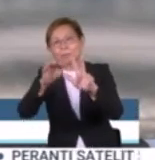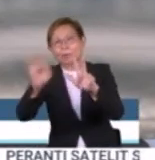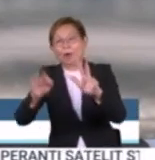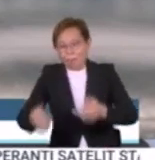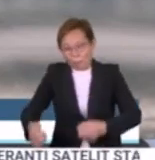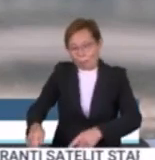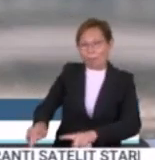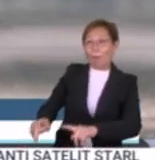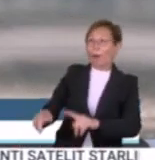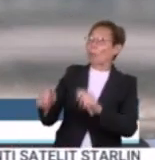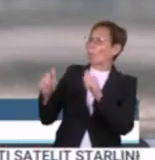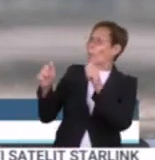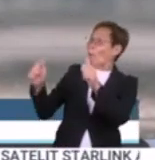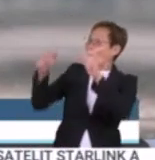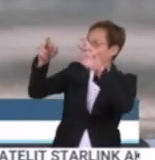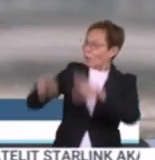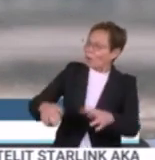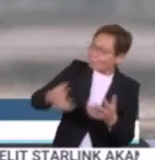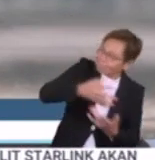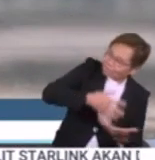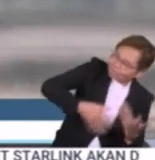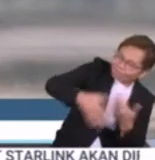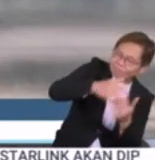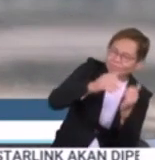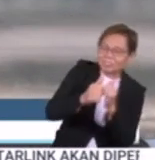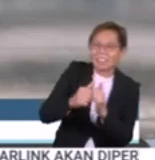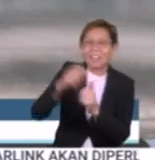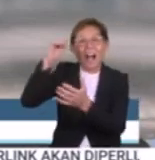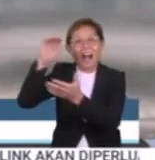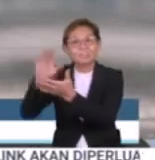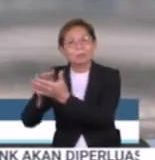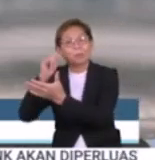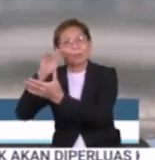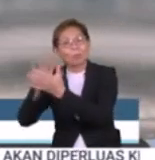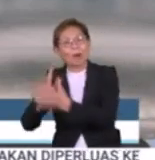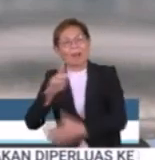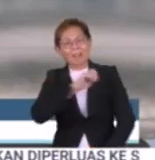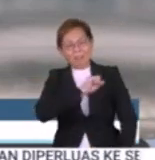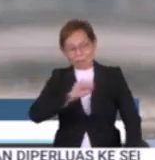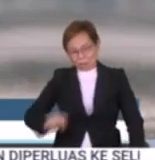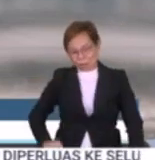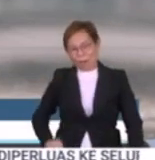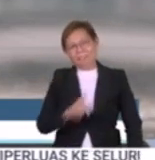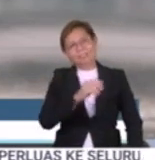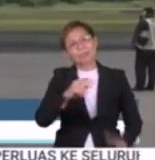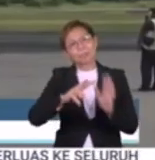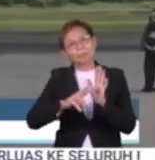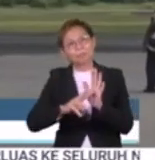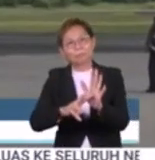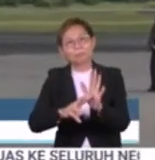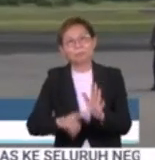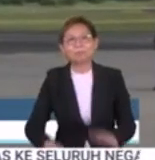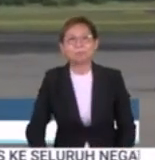peluang keemasan rakyat ramah mesra dengan pasangan di Raja serta delegasi